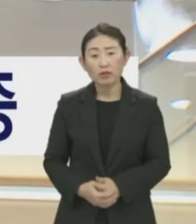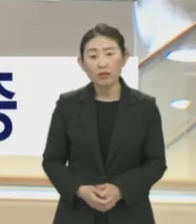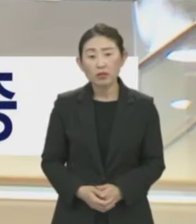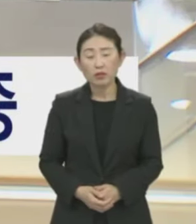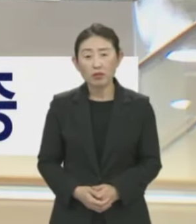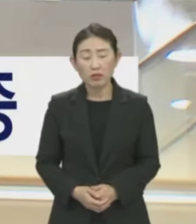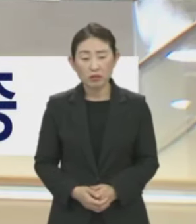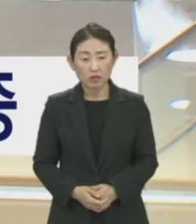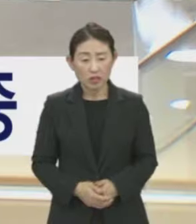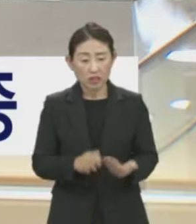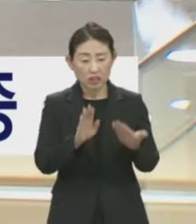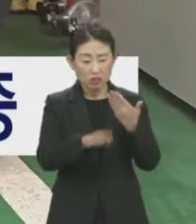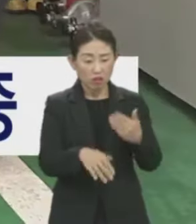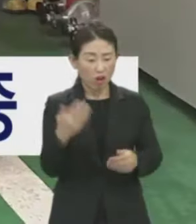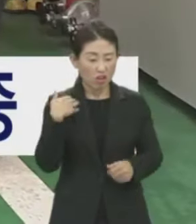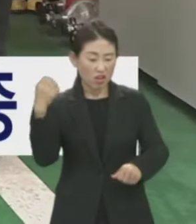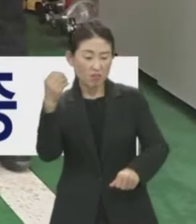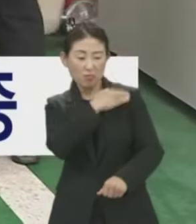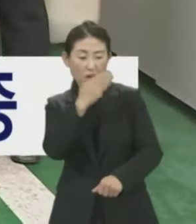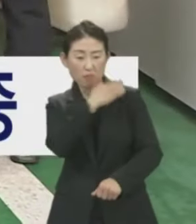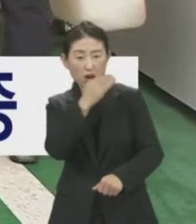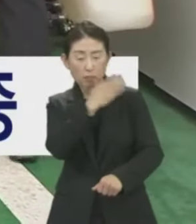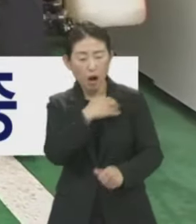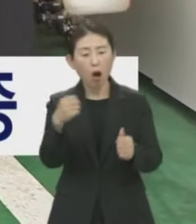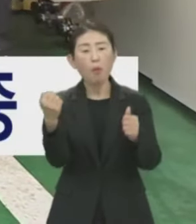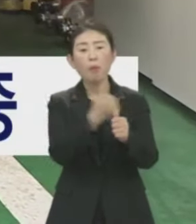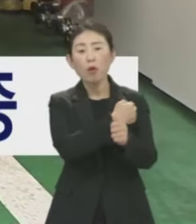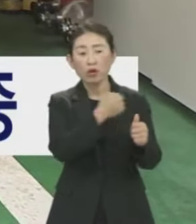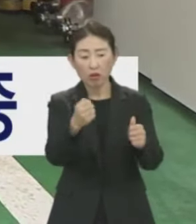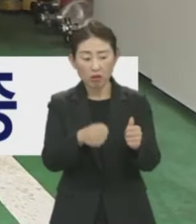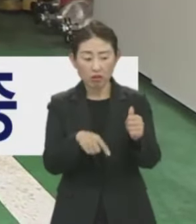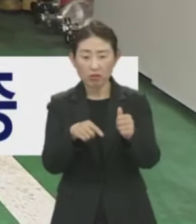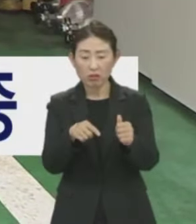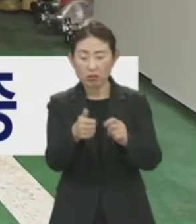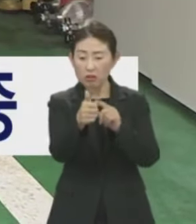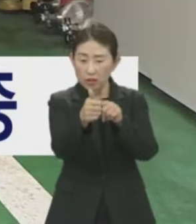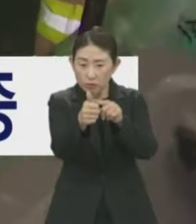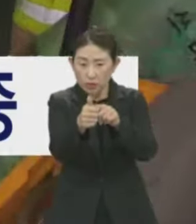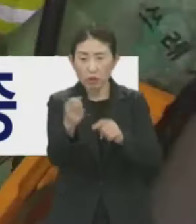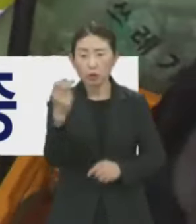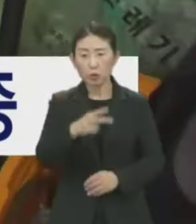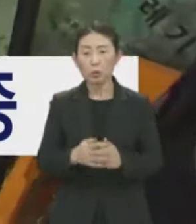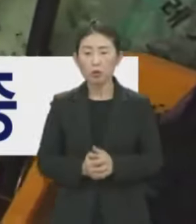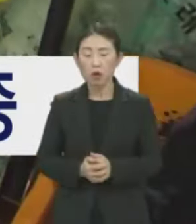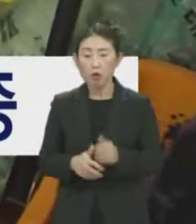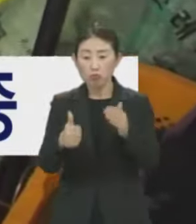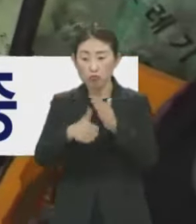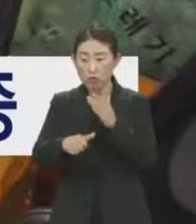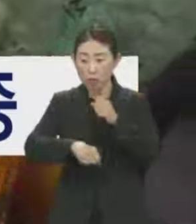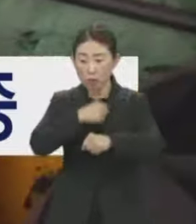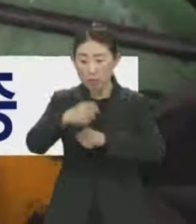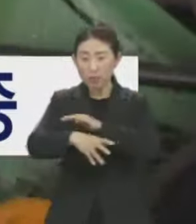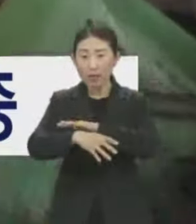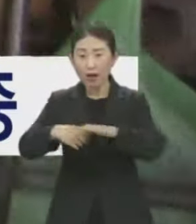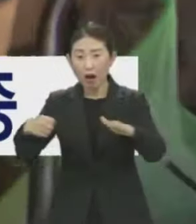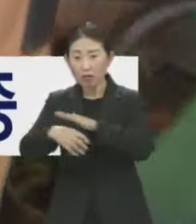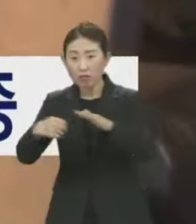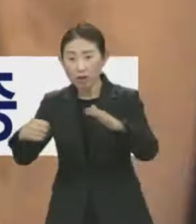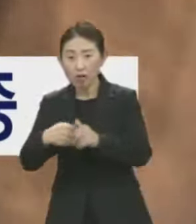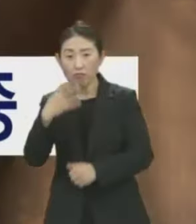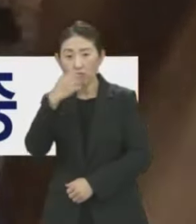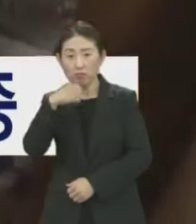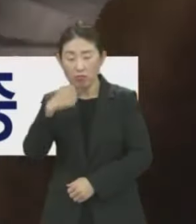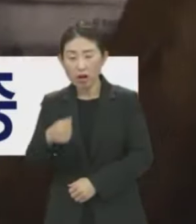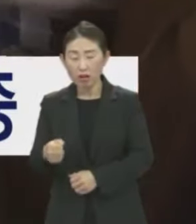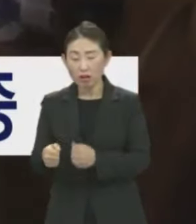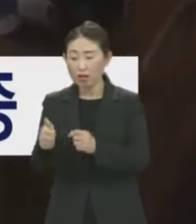소방본부는 부하 직원의 어깨를 치는 등 폭행 의혹이 제기된 간부 A씨와 현장 주의차 부품을 무단 반출해 부당 이익을